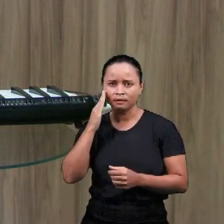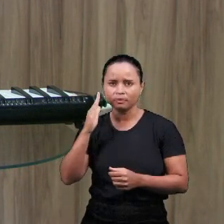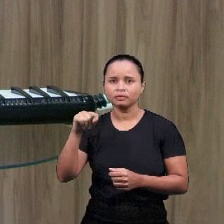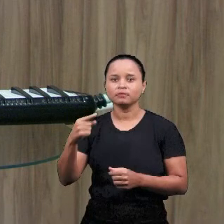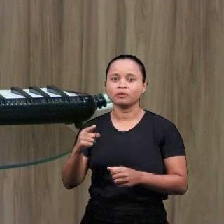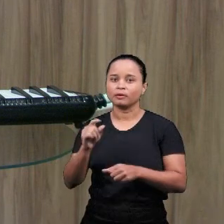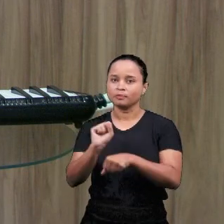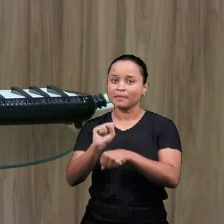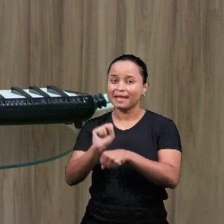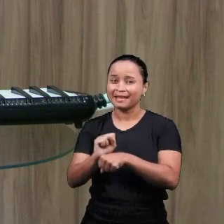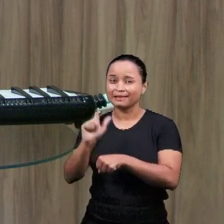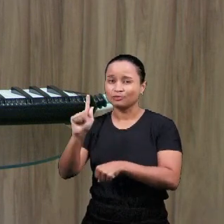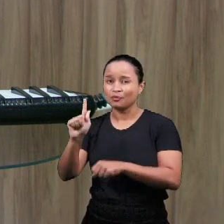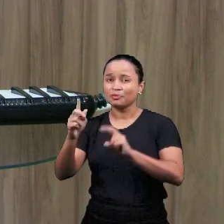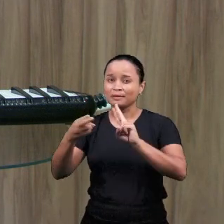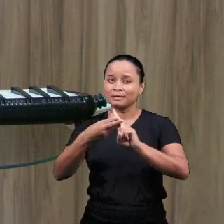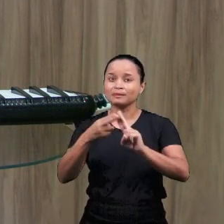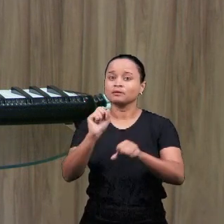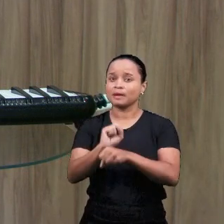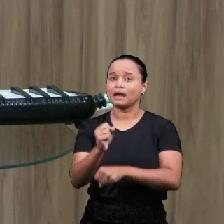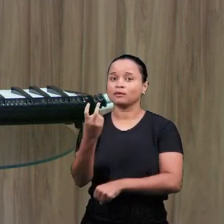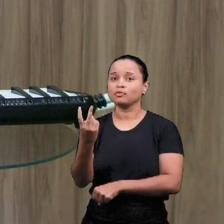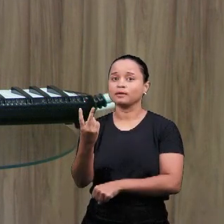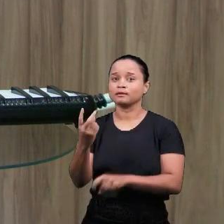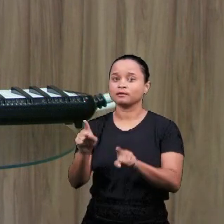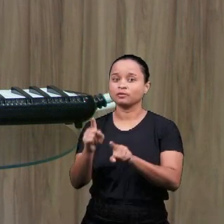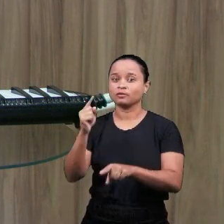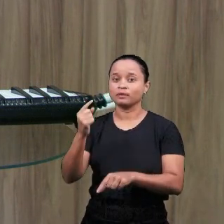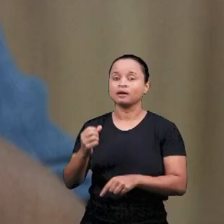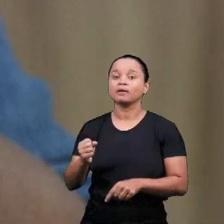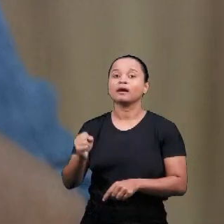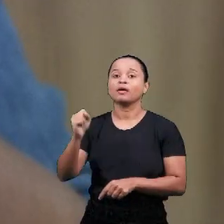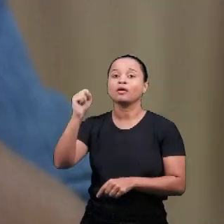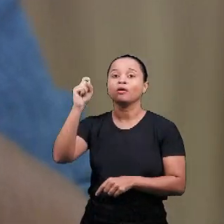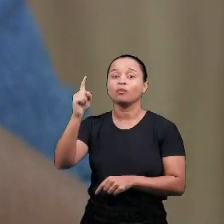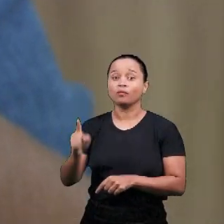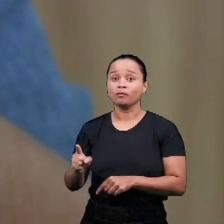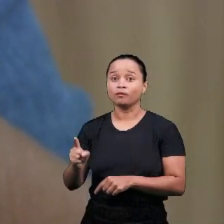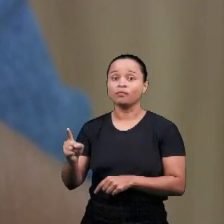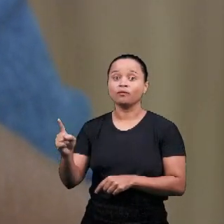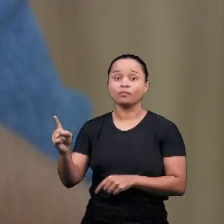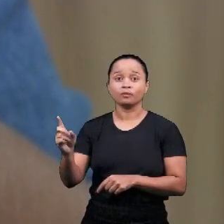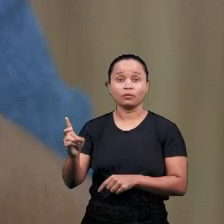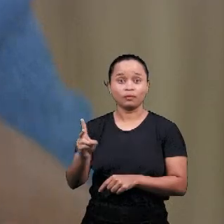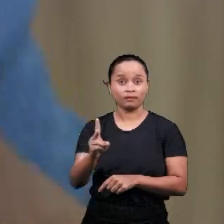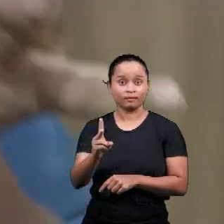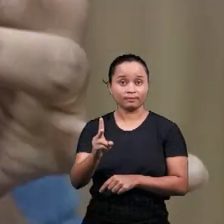la note 2 temps. Sol dièse. 2.